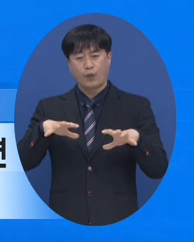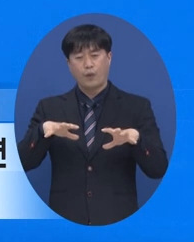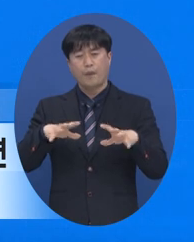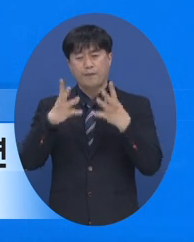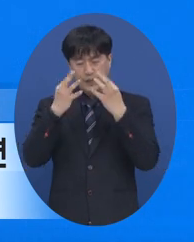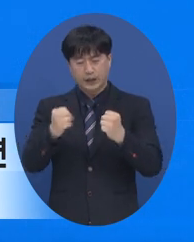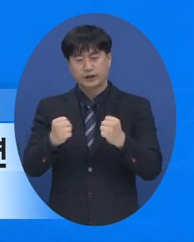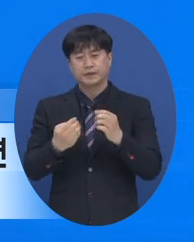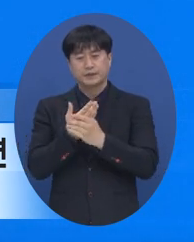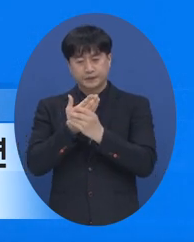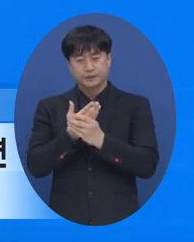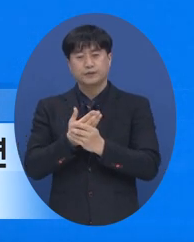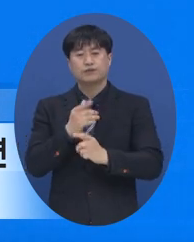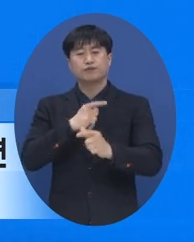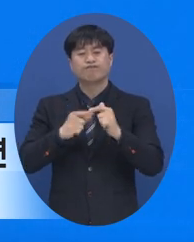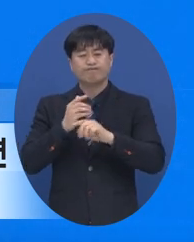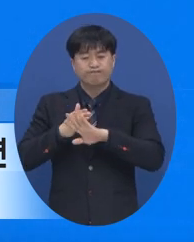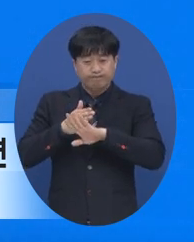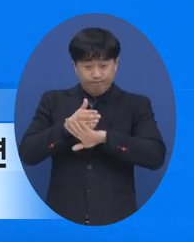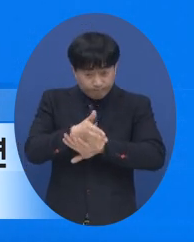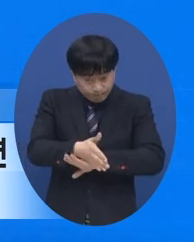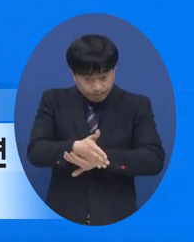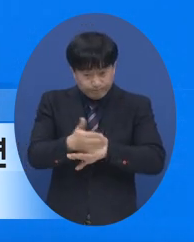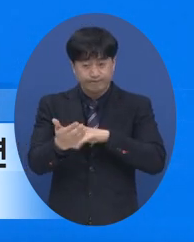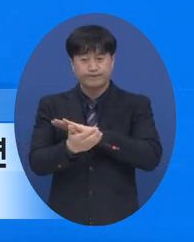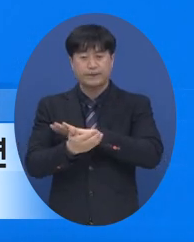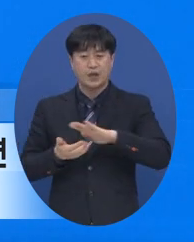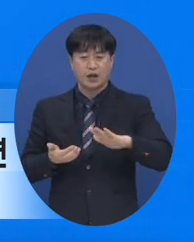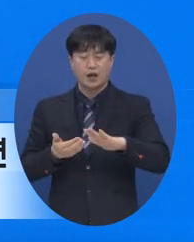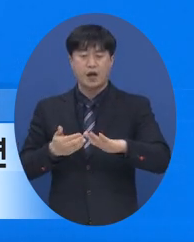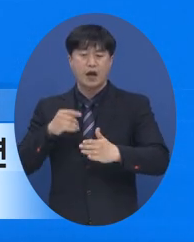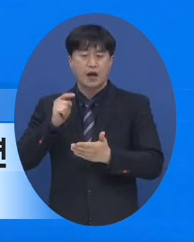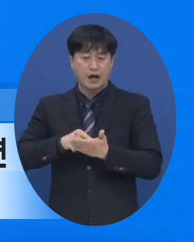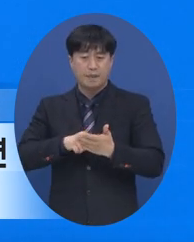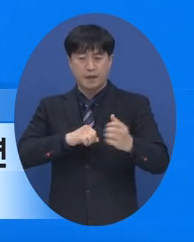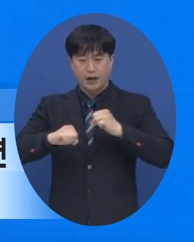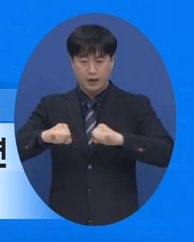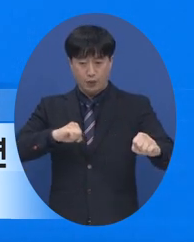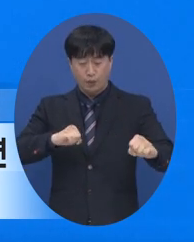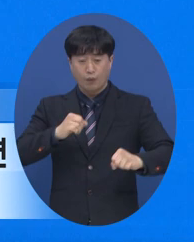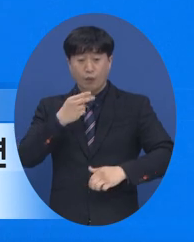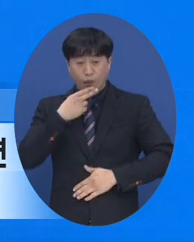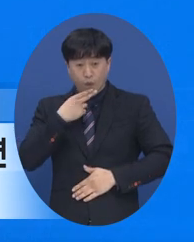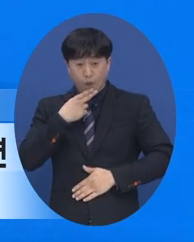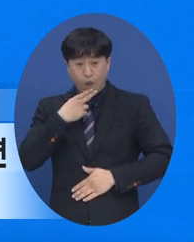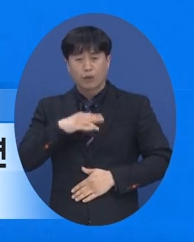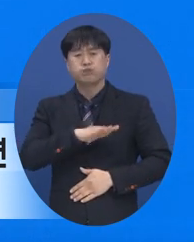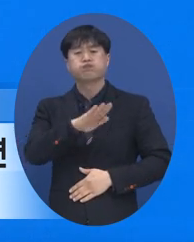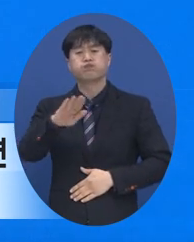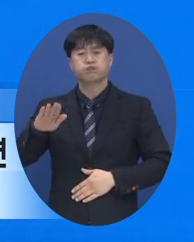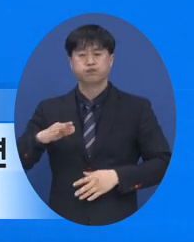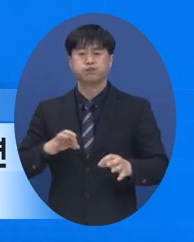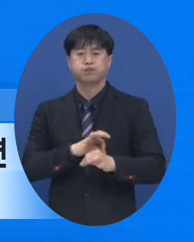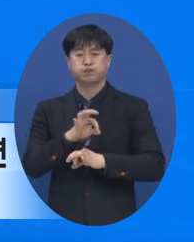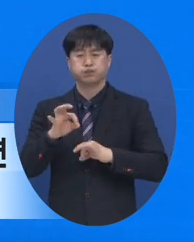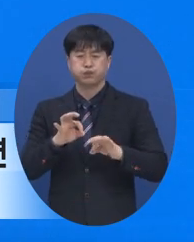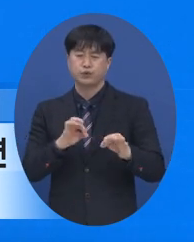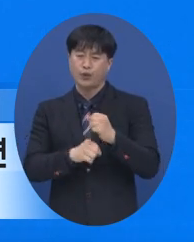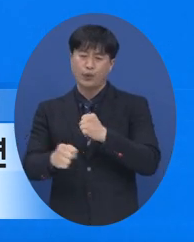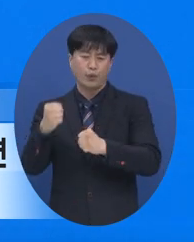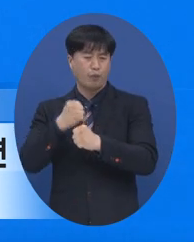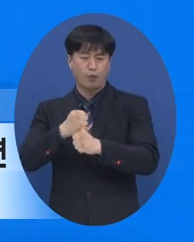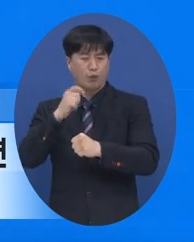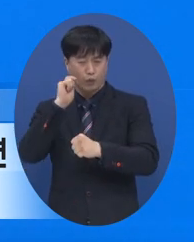터져나오고 있습니다 더 늦기전에 응급조치를 취하지 않는다면 우리 경제는